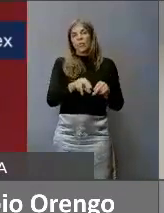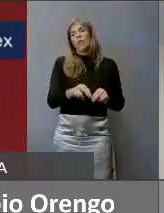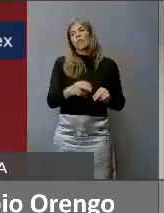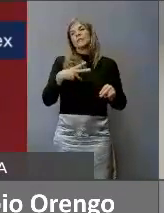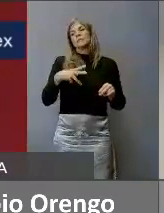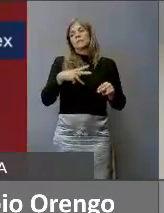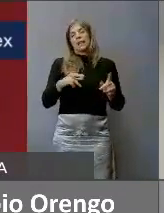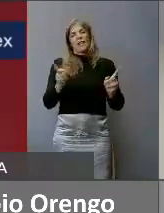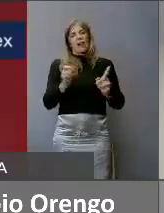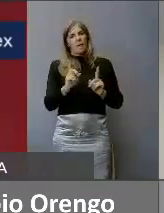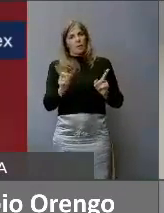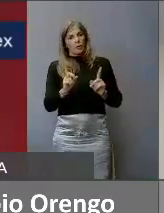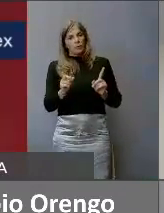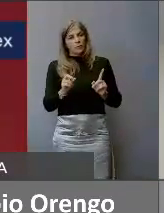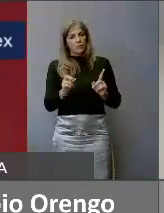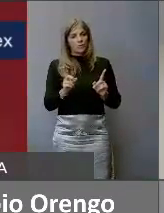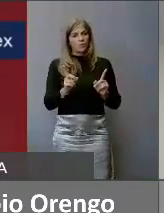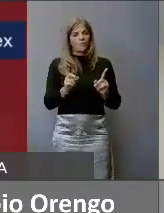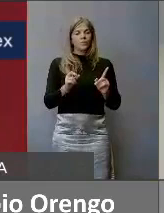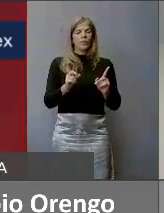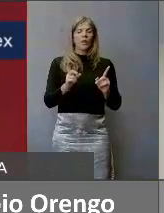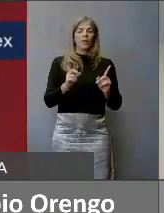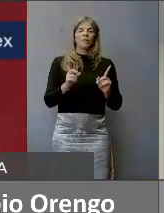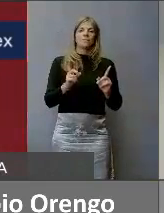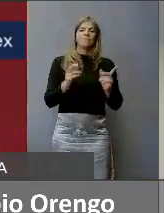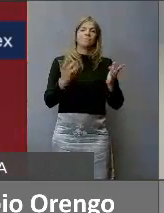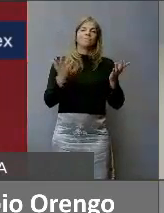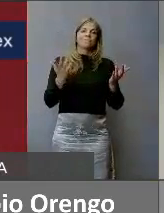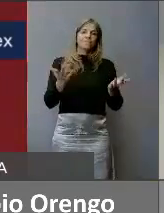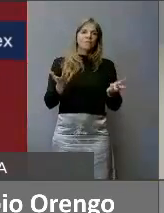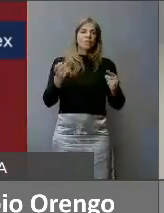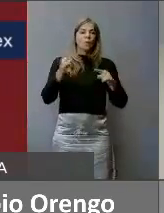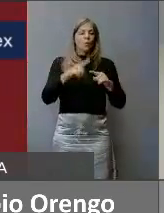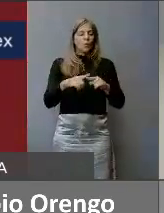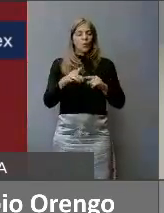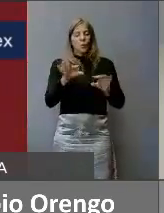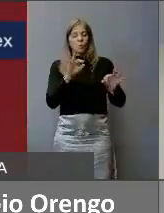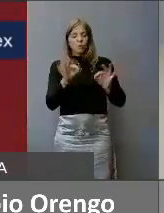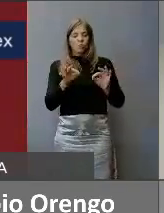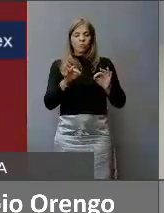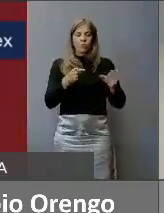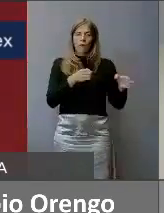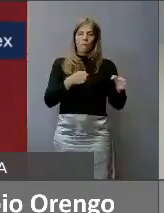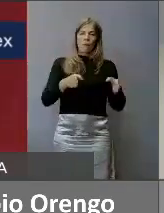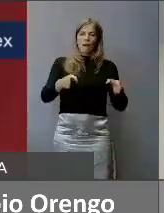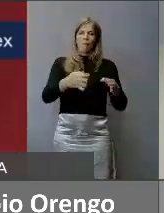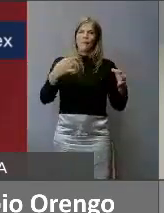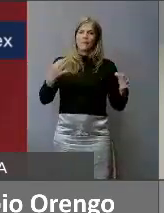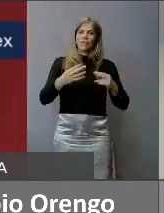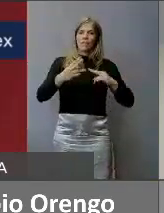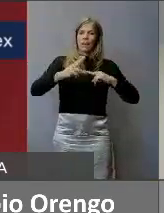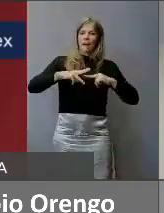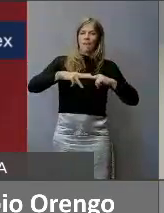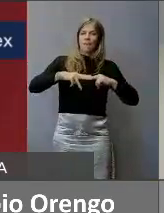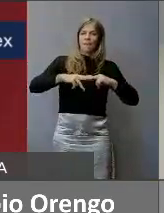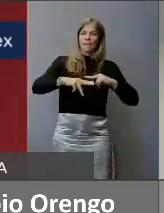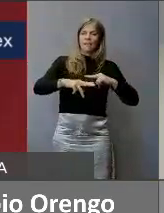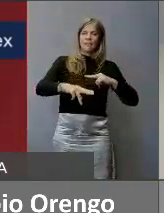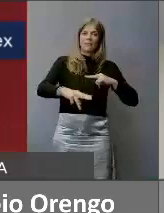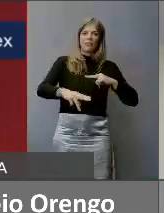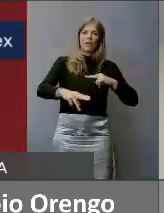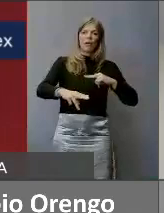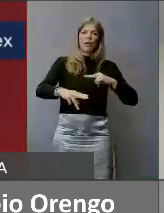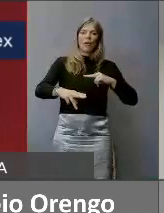anche una pavimentazione che non consentisse più al al